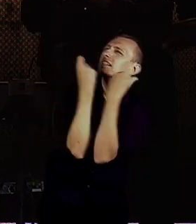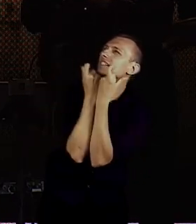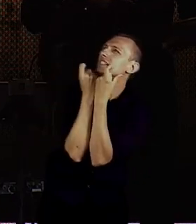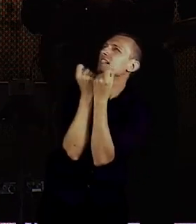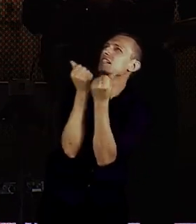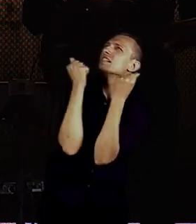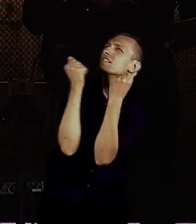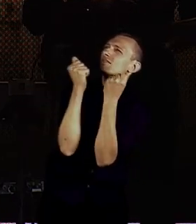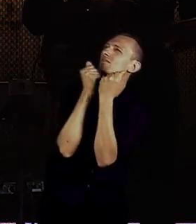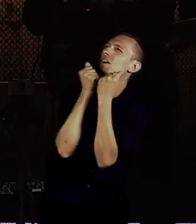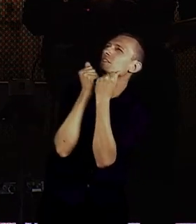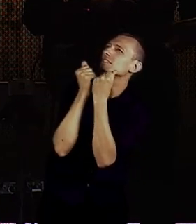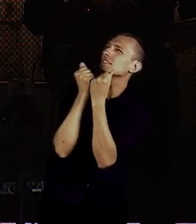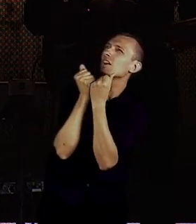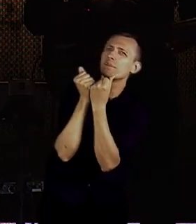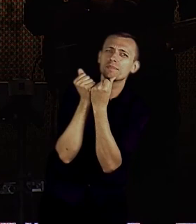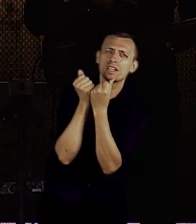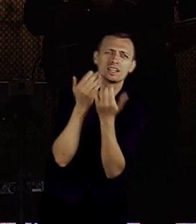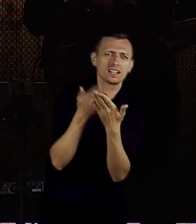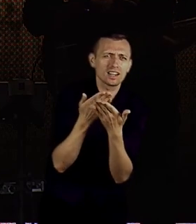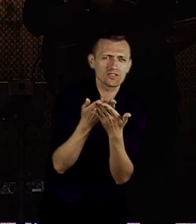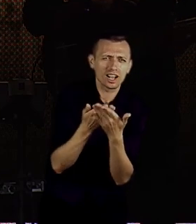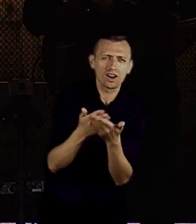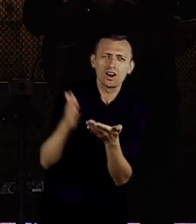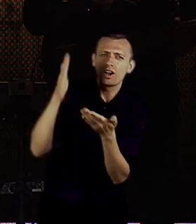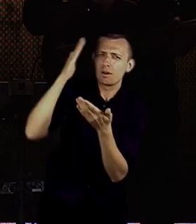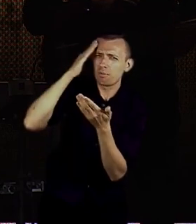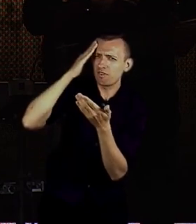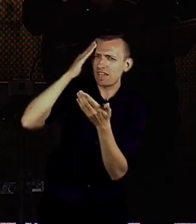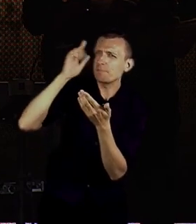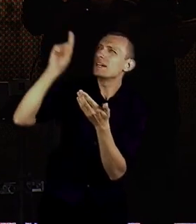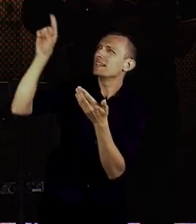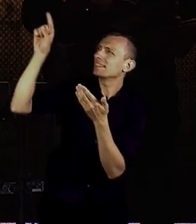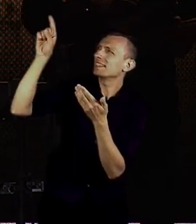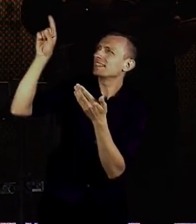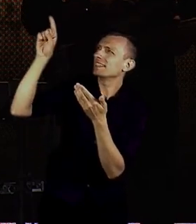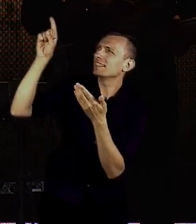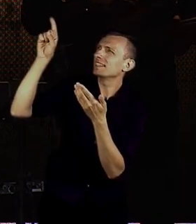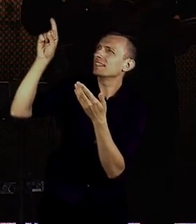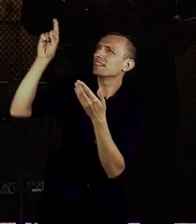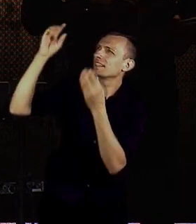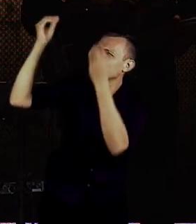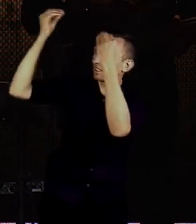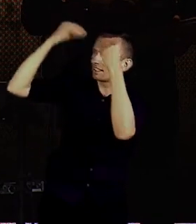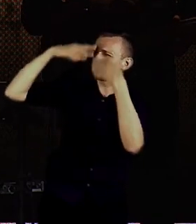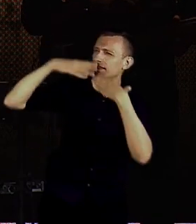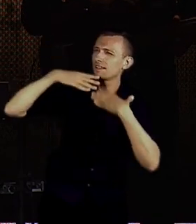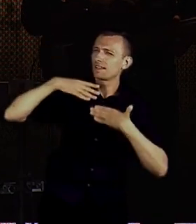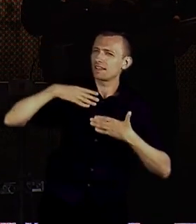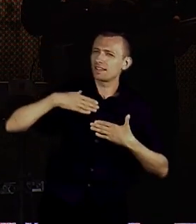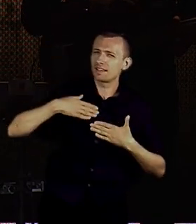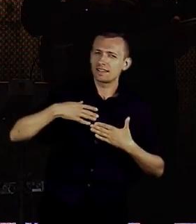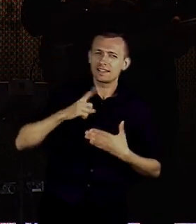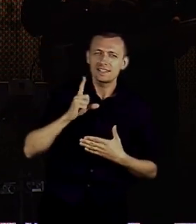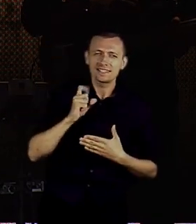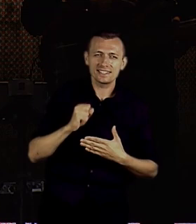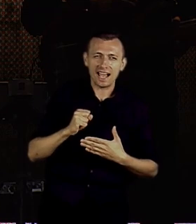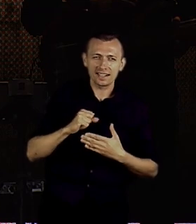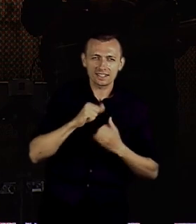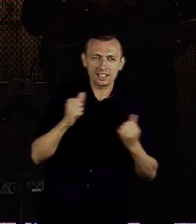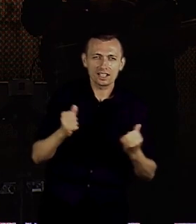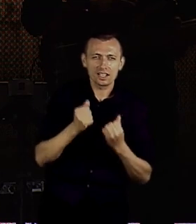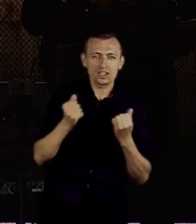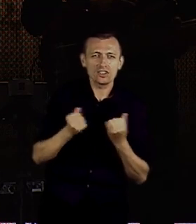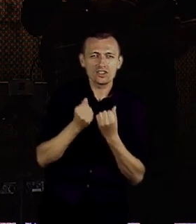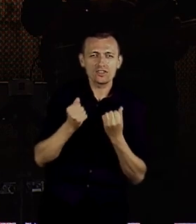który rozpocząłeś w nas dobre dzieło, dokończysz je aż do dnia Chrystusa Jezusa. I dzisiaj,